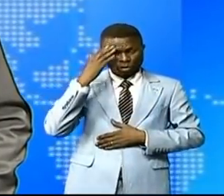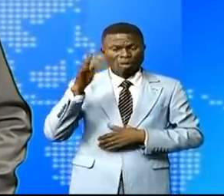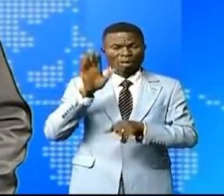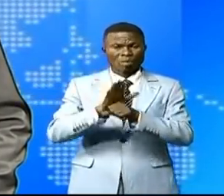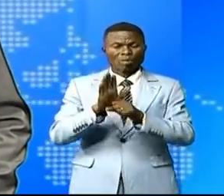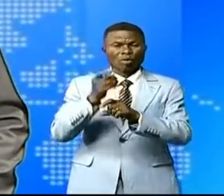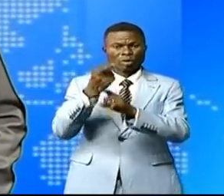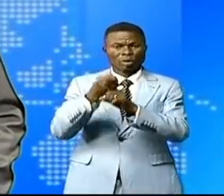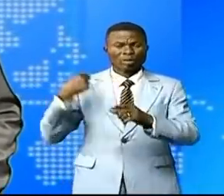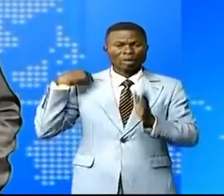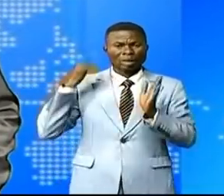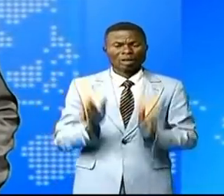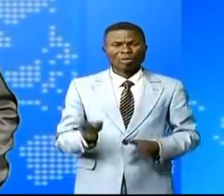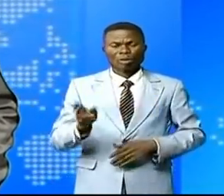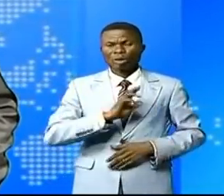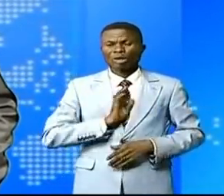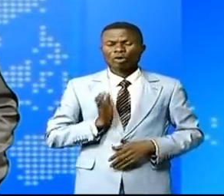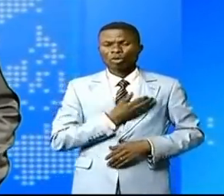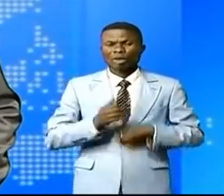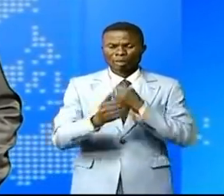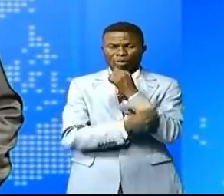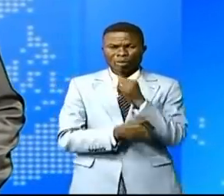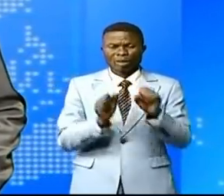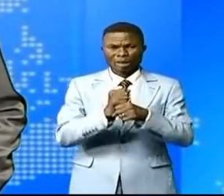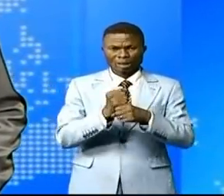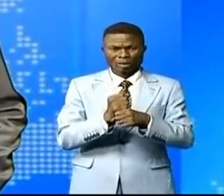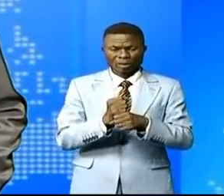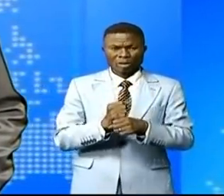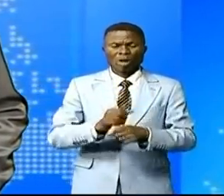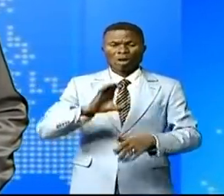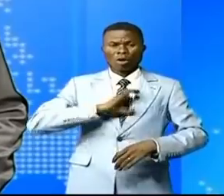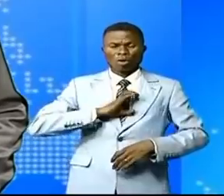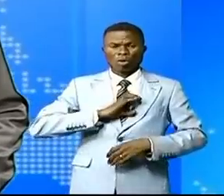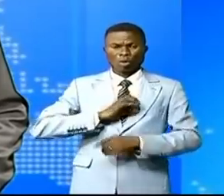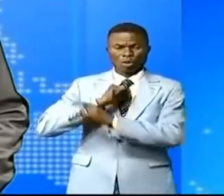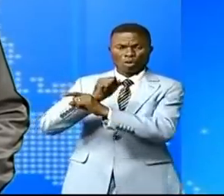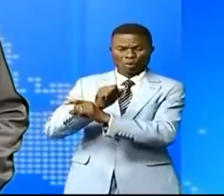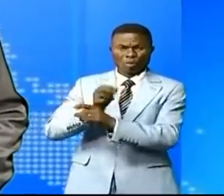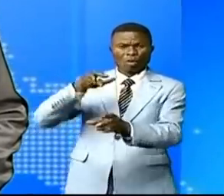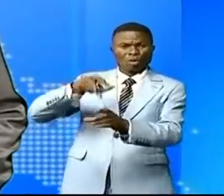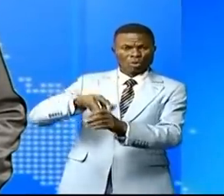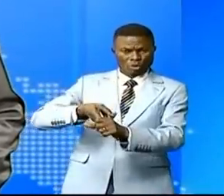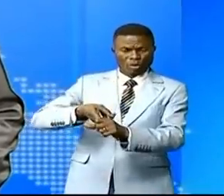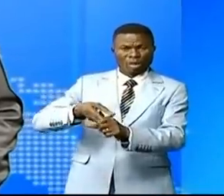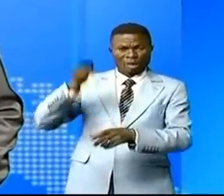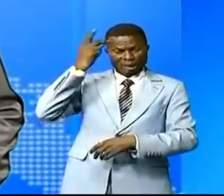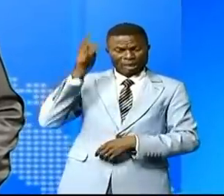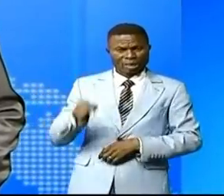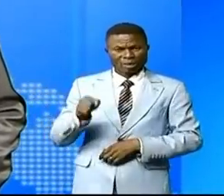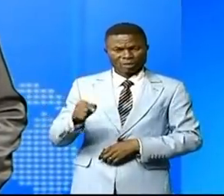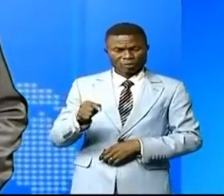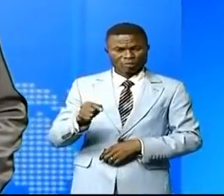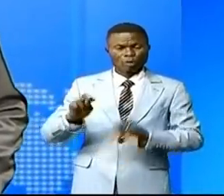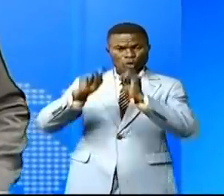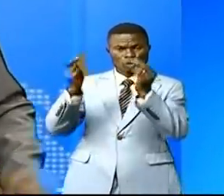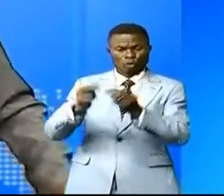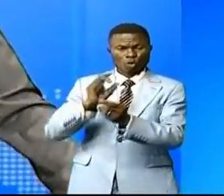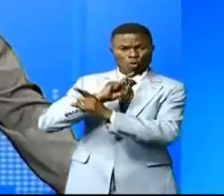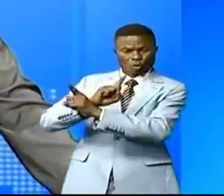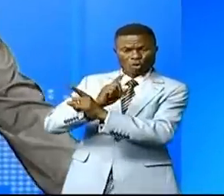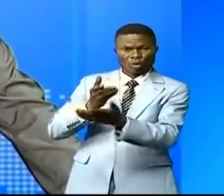mois que le gouvernement de la République a mis sur pied une brigade Hydro Tax Force ici à Kinshasa. Cette brigade a pour